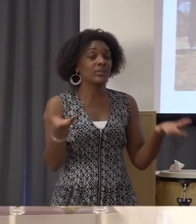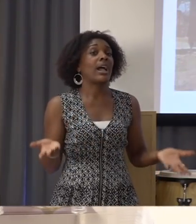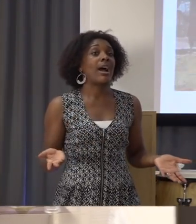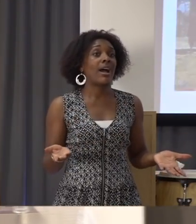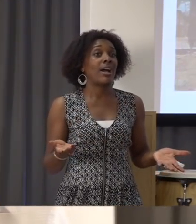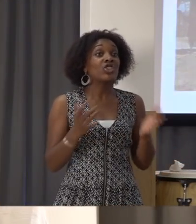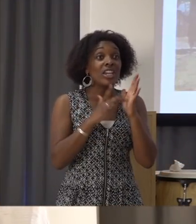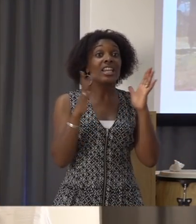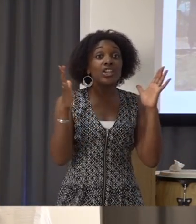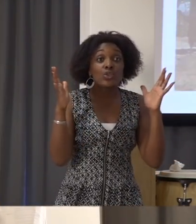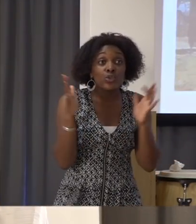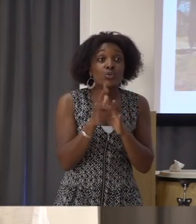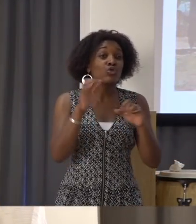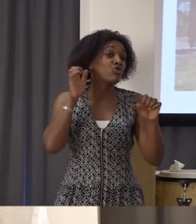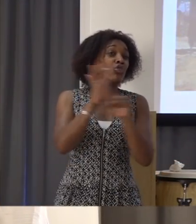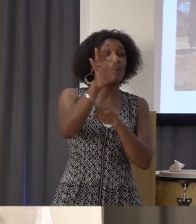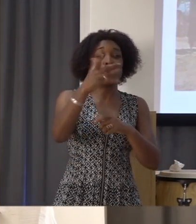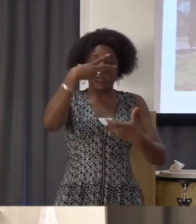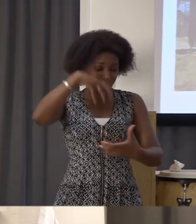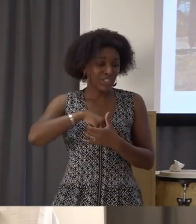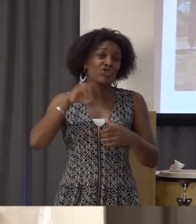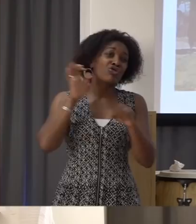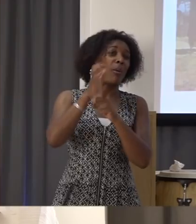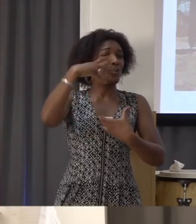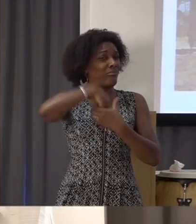Nous avons un champignon en nous.